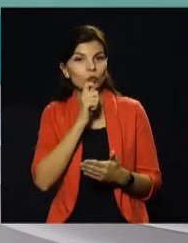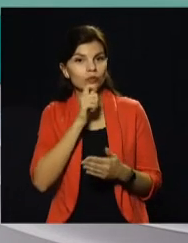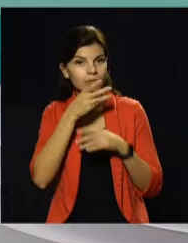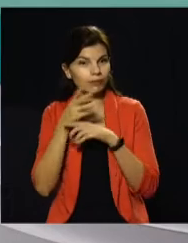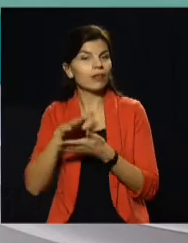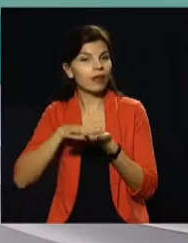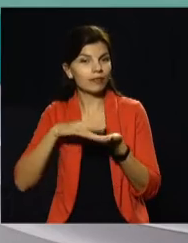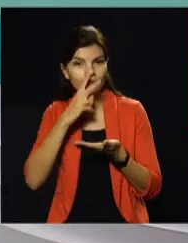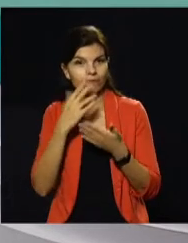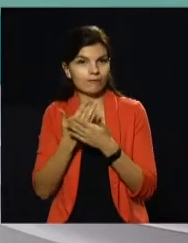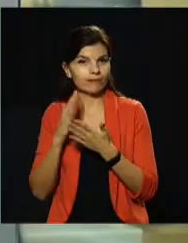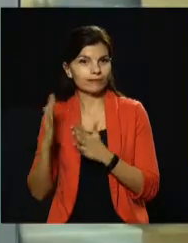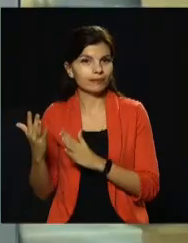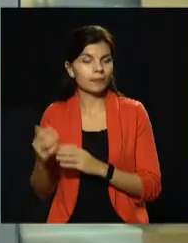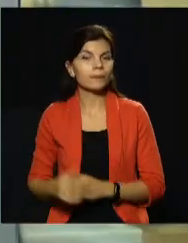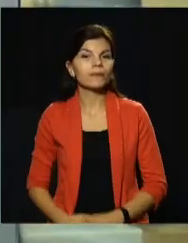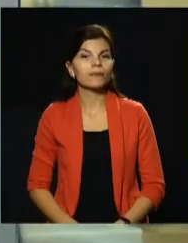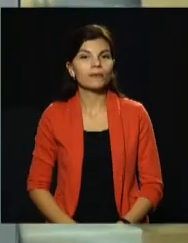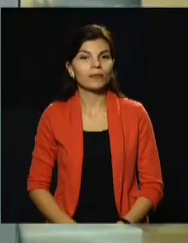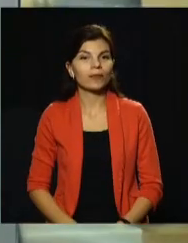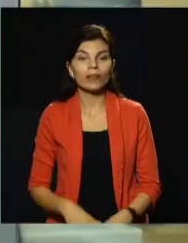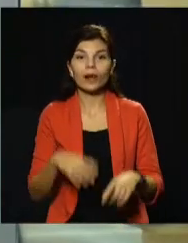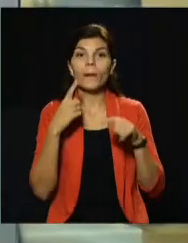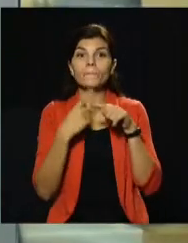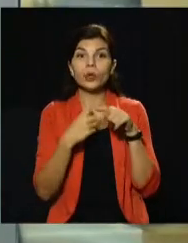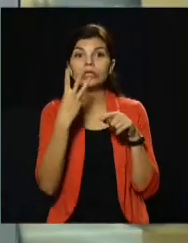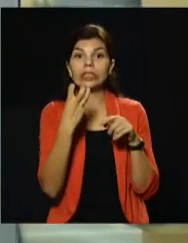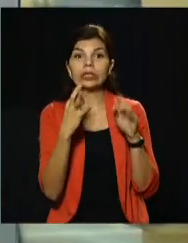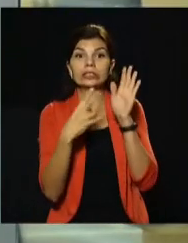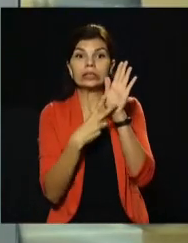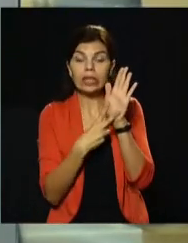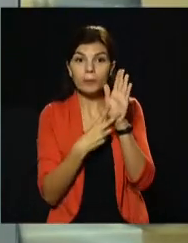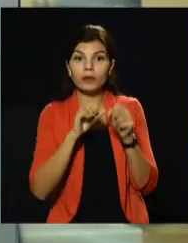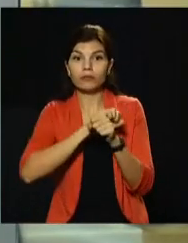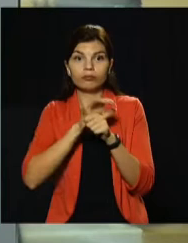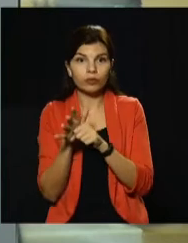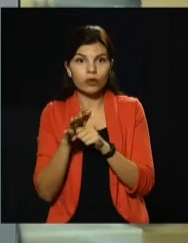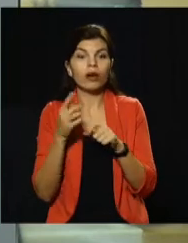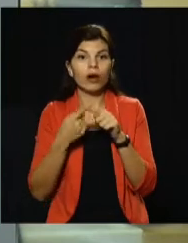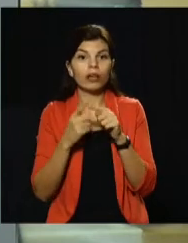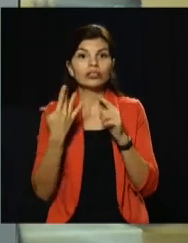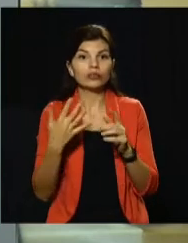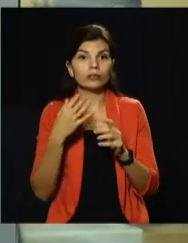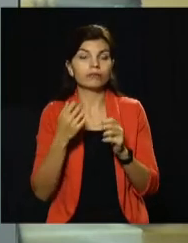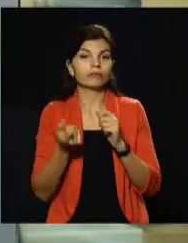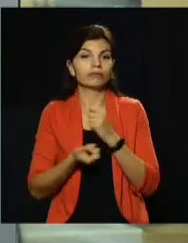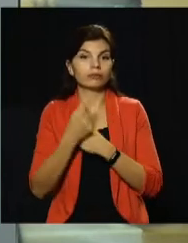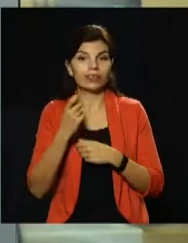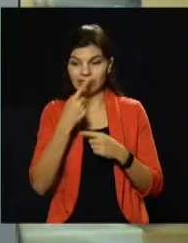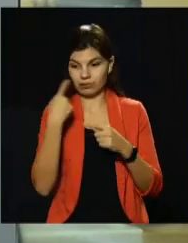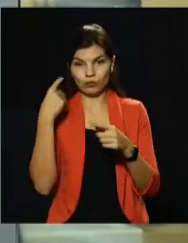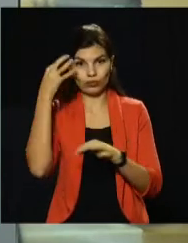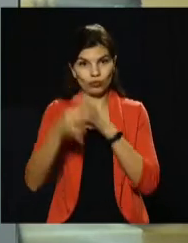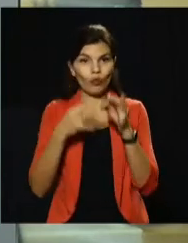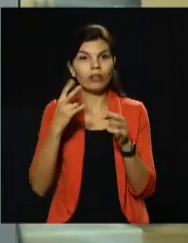журналістів далі у випуску. Плюс 307 нових випадків ковід. Саме стільки нових захворілих виявили за попередню добу